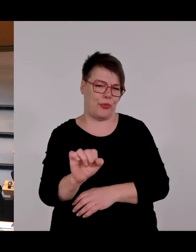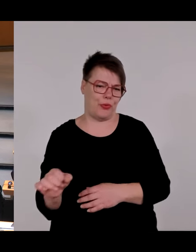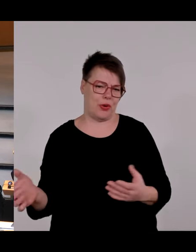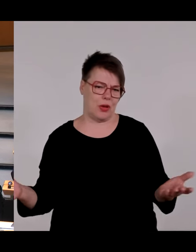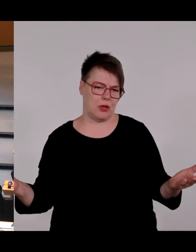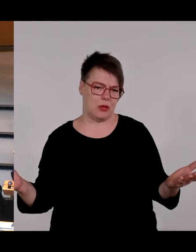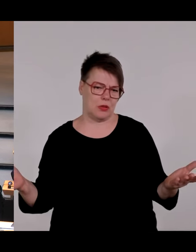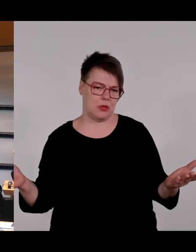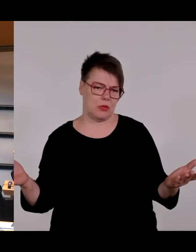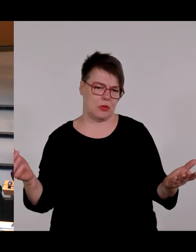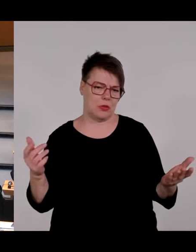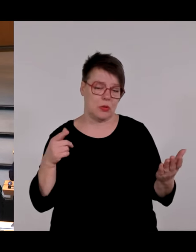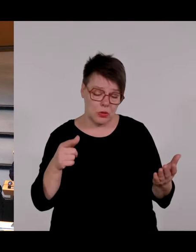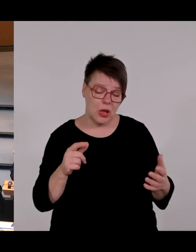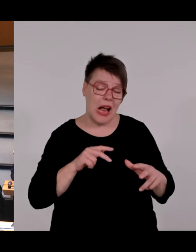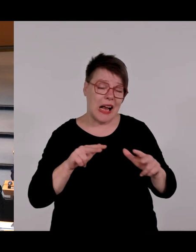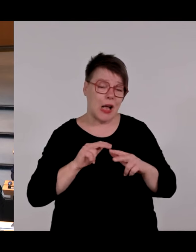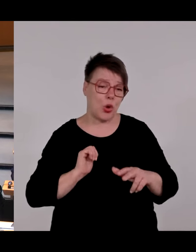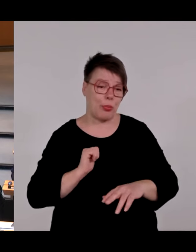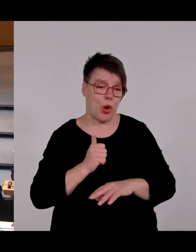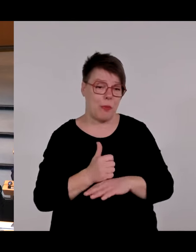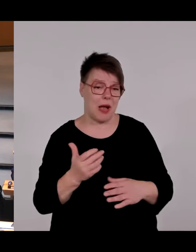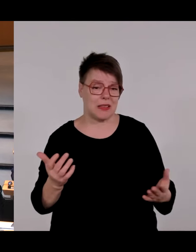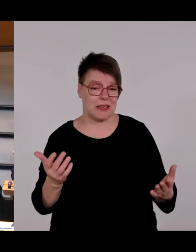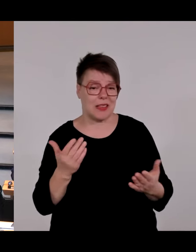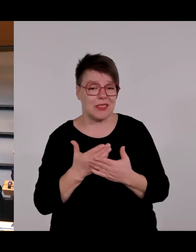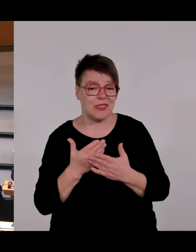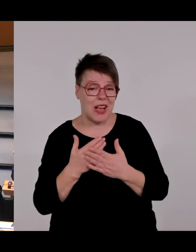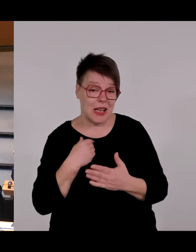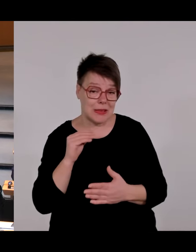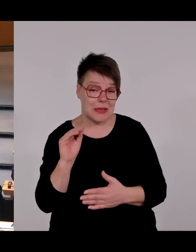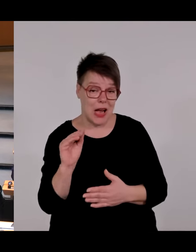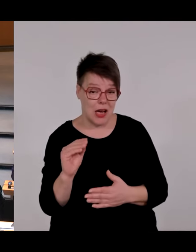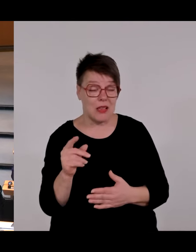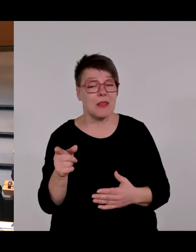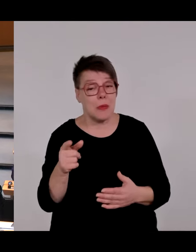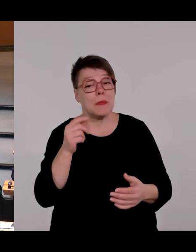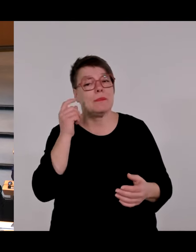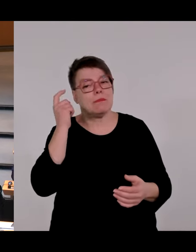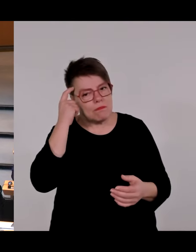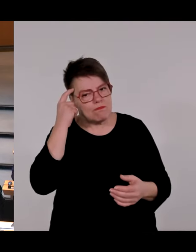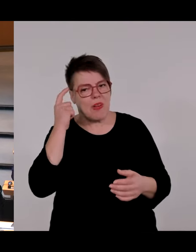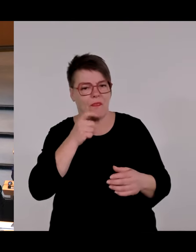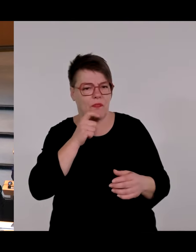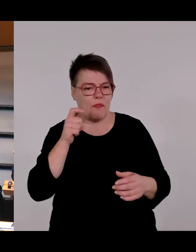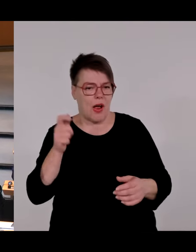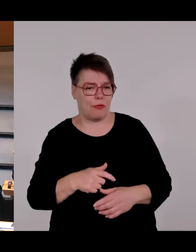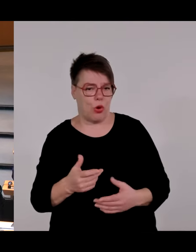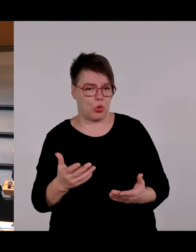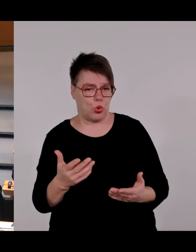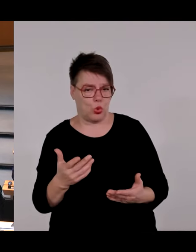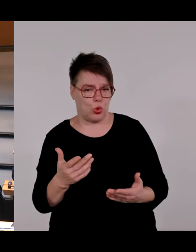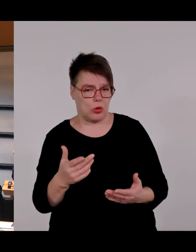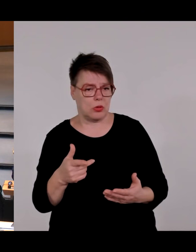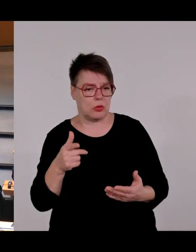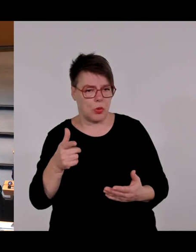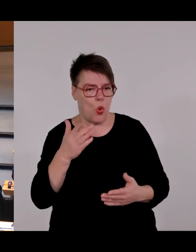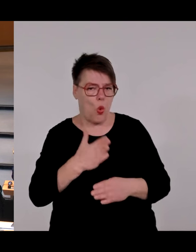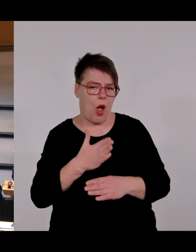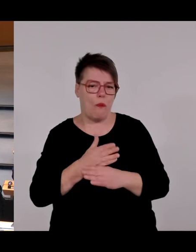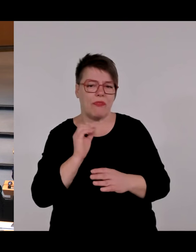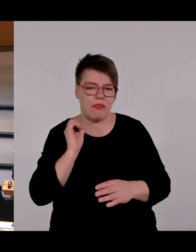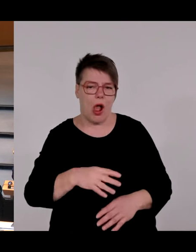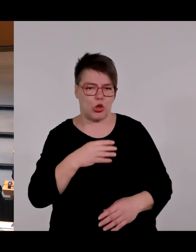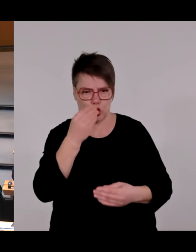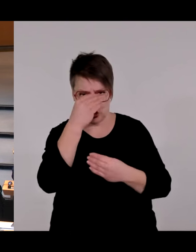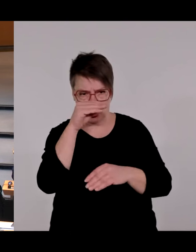wird. Wie können Sie denn ernsthaft glauben, eine Schließung des Parks könnte Erscheinungen wie Konsum im öffentlichen Raum, Handel